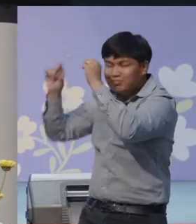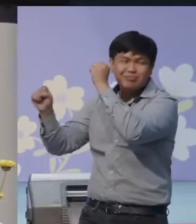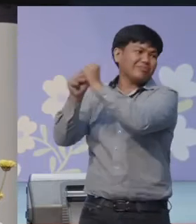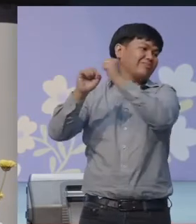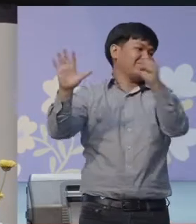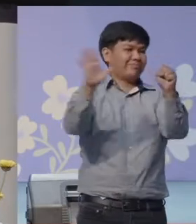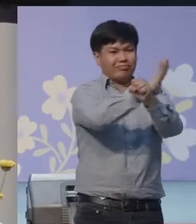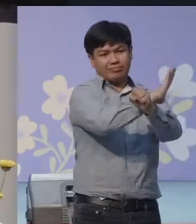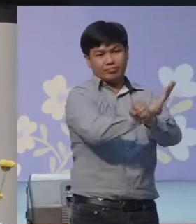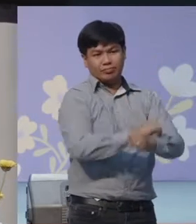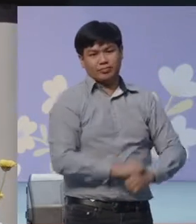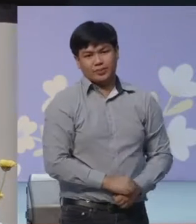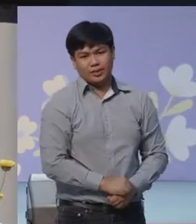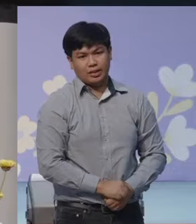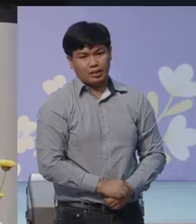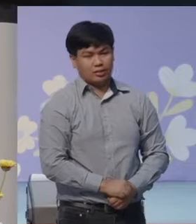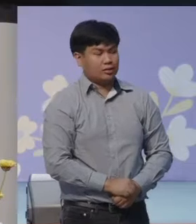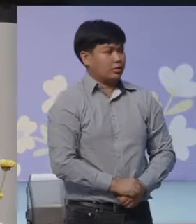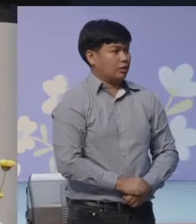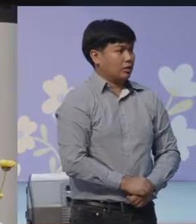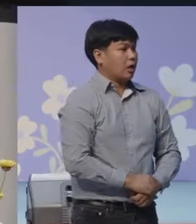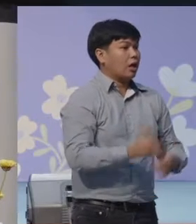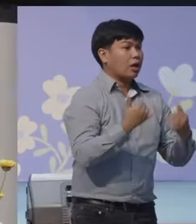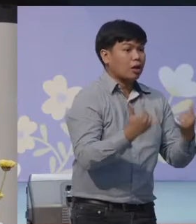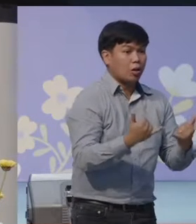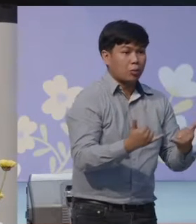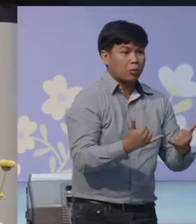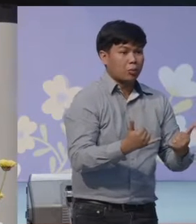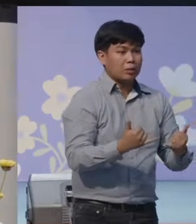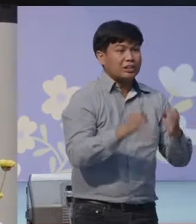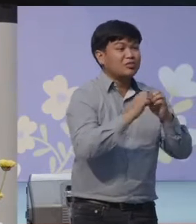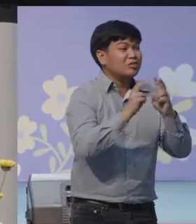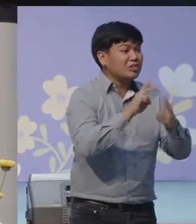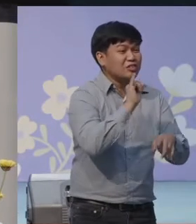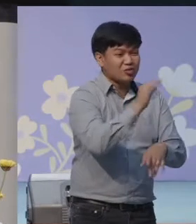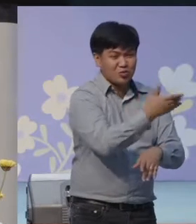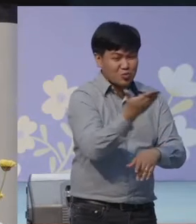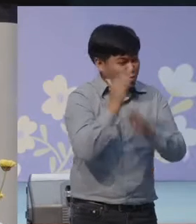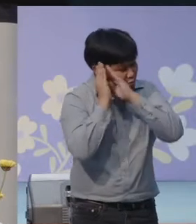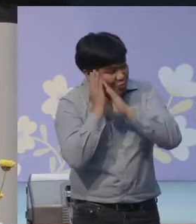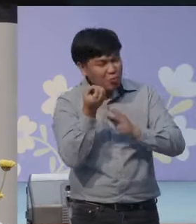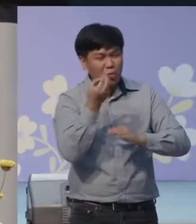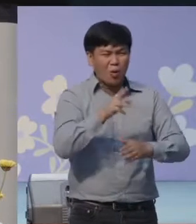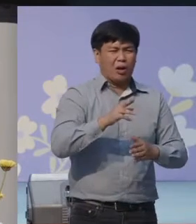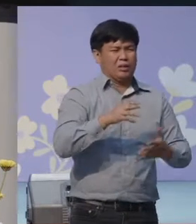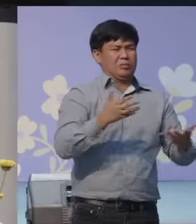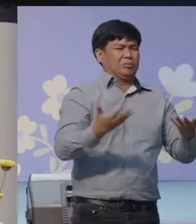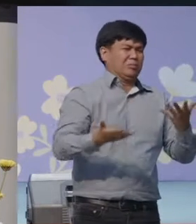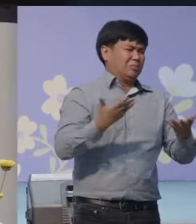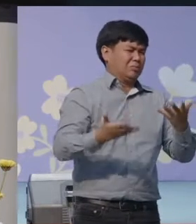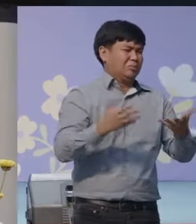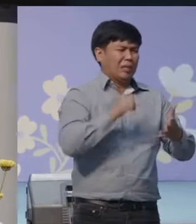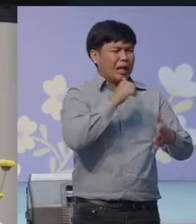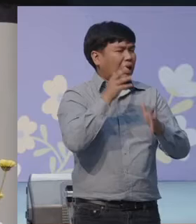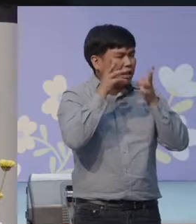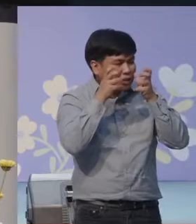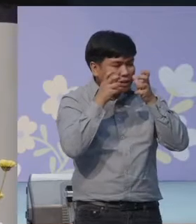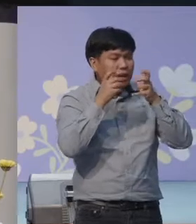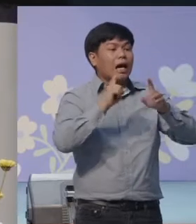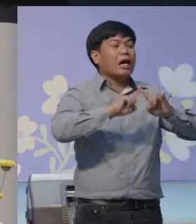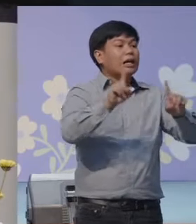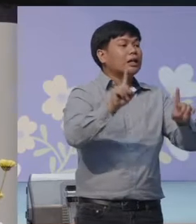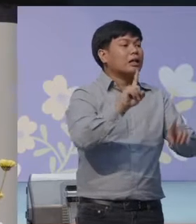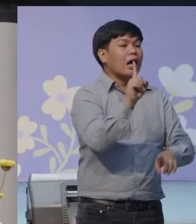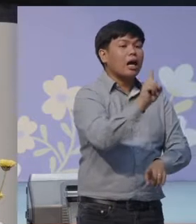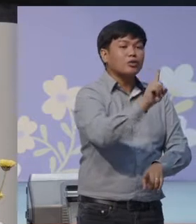may isang bagay lang, maski hindi na kayo makinig sa aking sasabihin pa, ito ang gusto nating